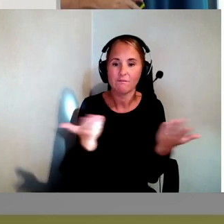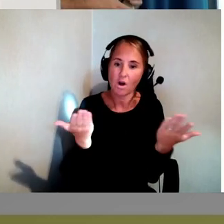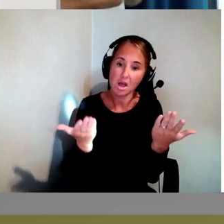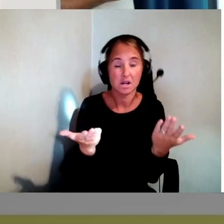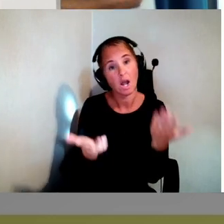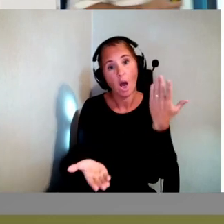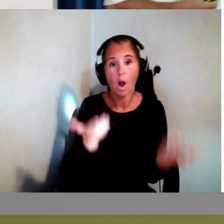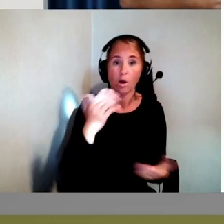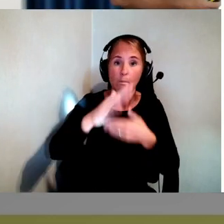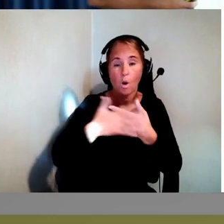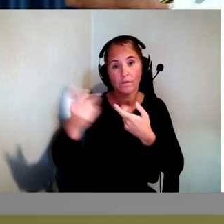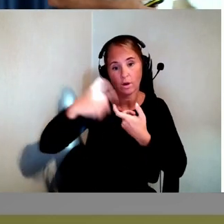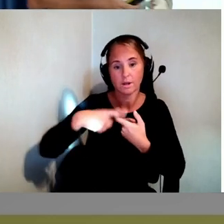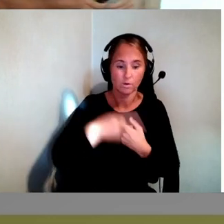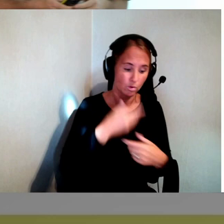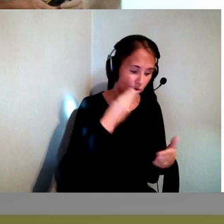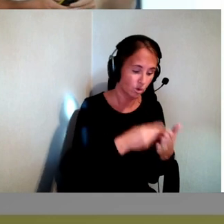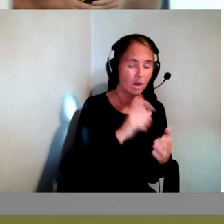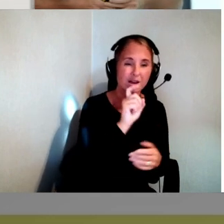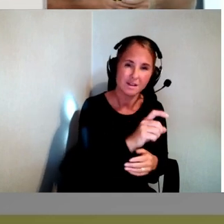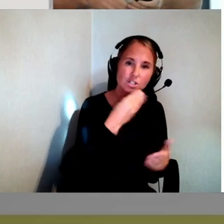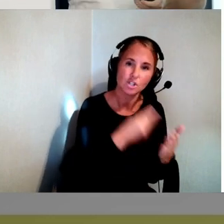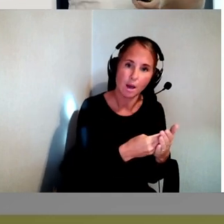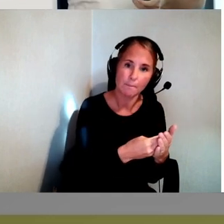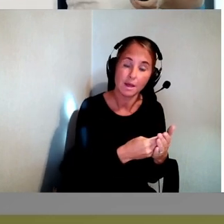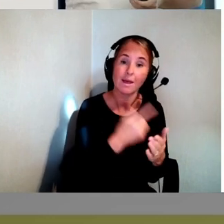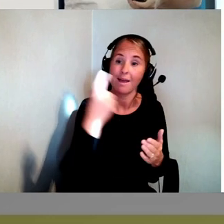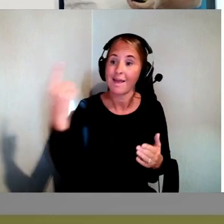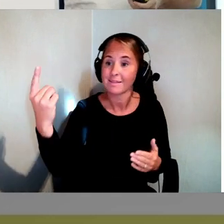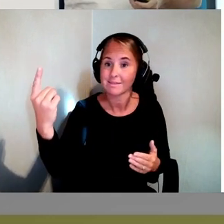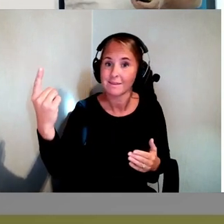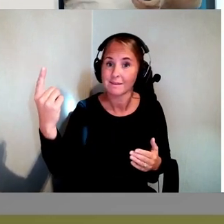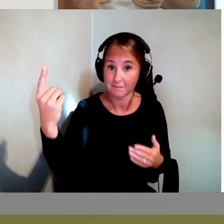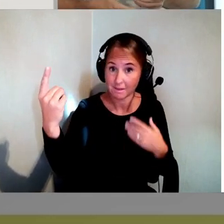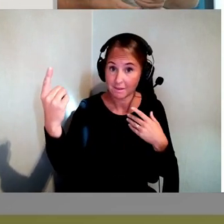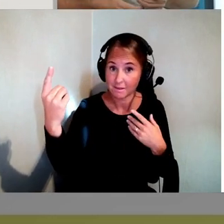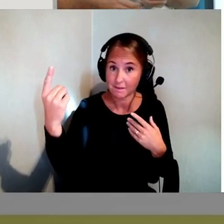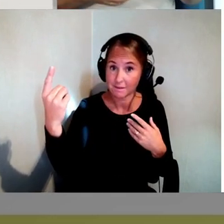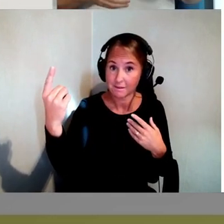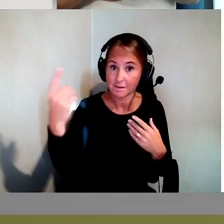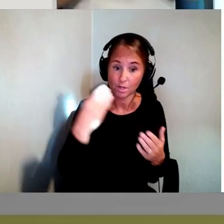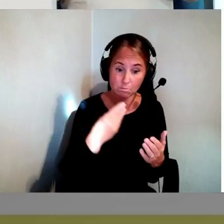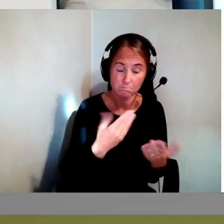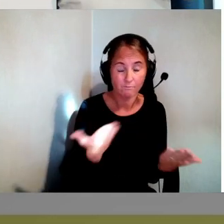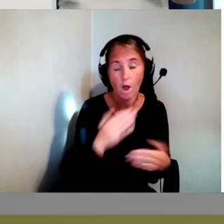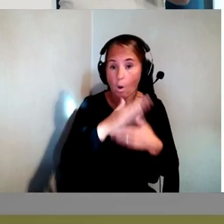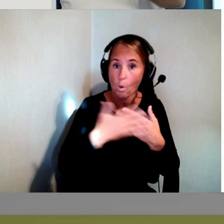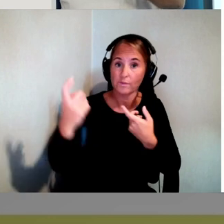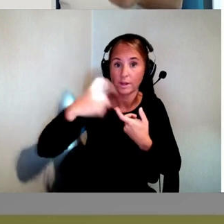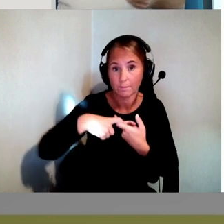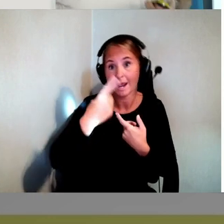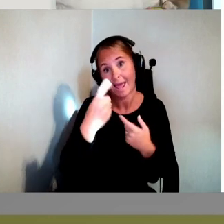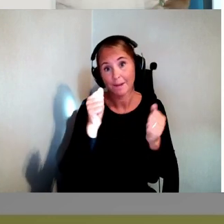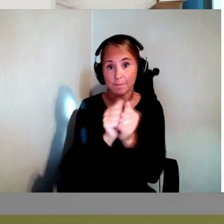Köp den säger ett varad är återkopplingen ett eller ska man säga en produkt